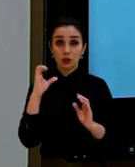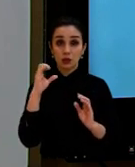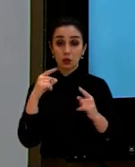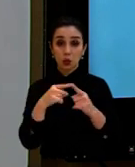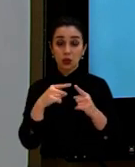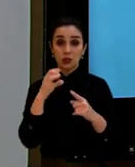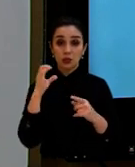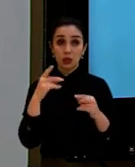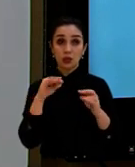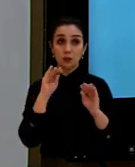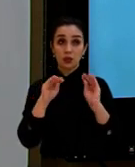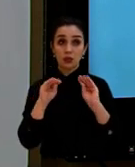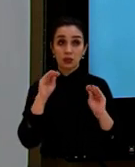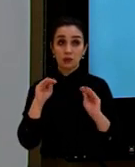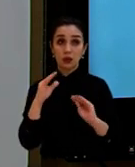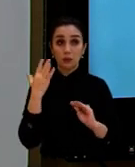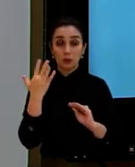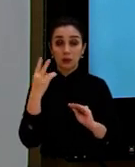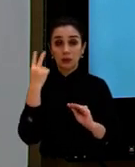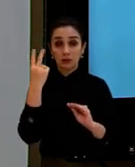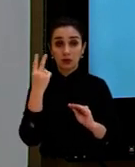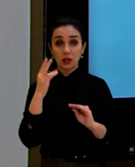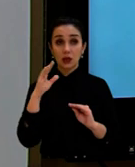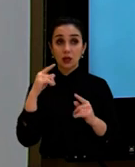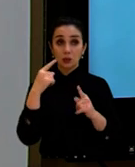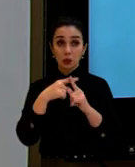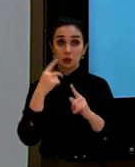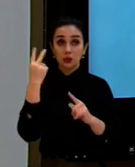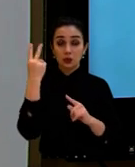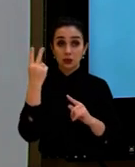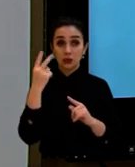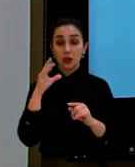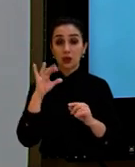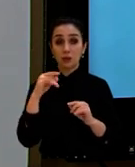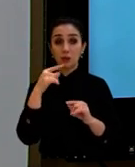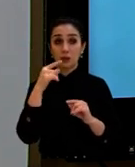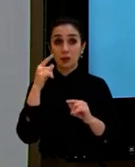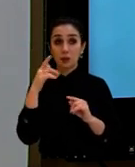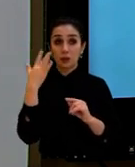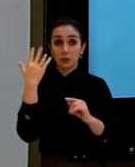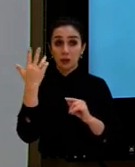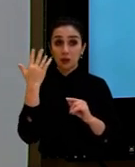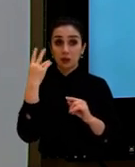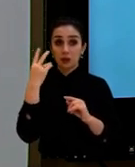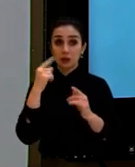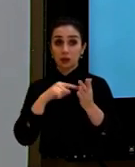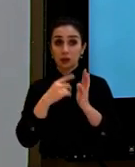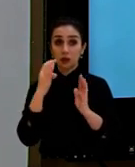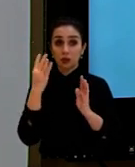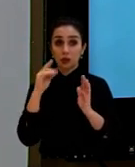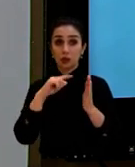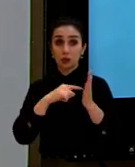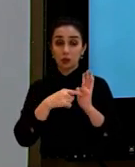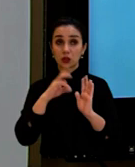С. Подставляем 5 в квадрате плюс 4 в квадрате минус 2 умноженное на 5 умноженное на